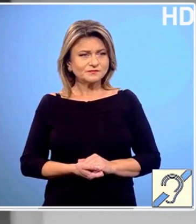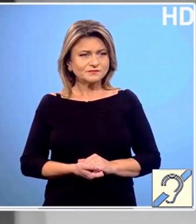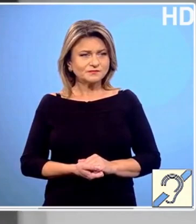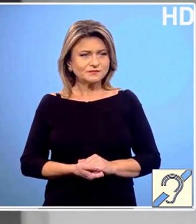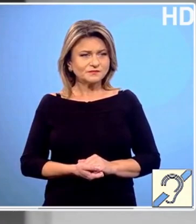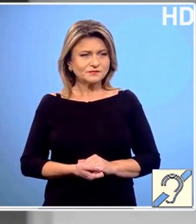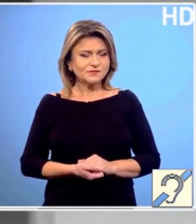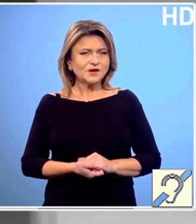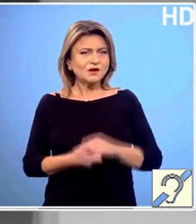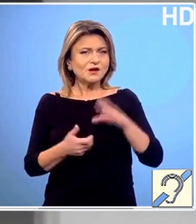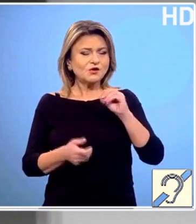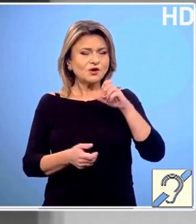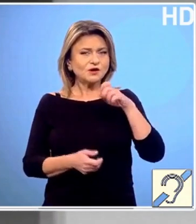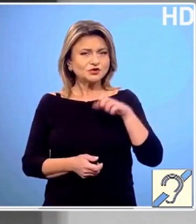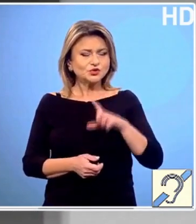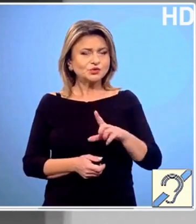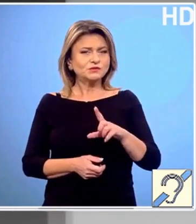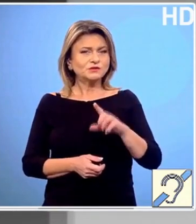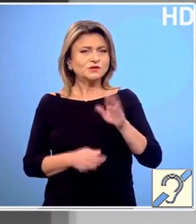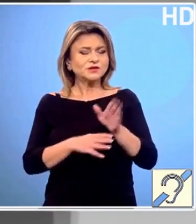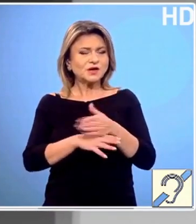Colegiului Național Cantemir Vodă.